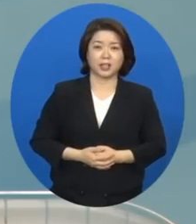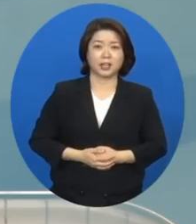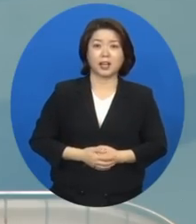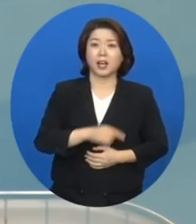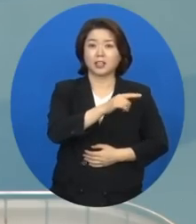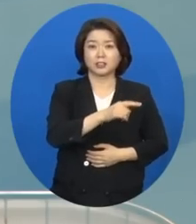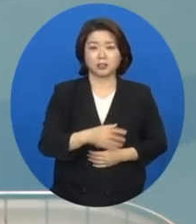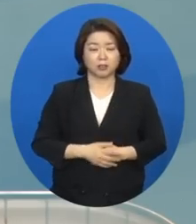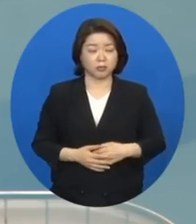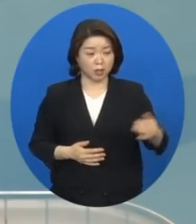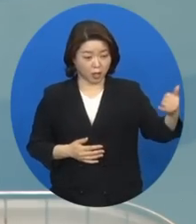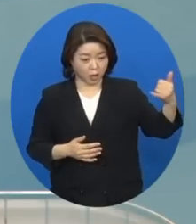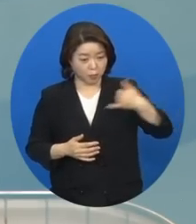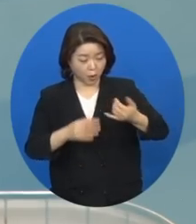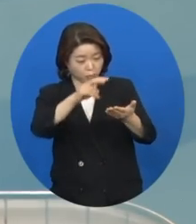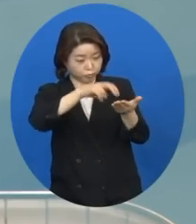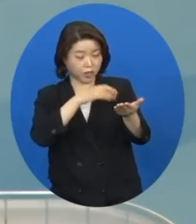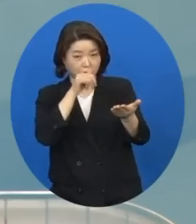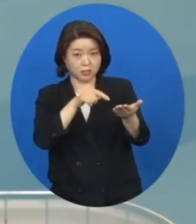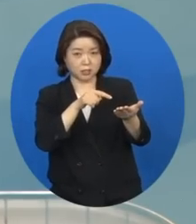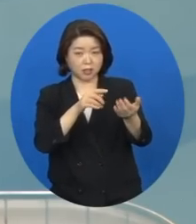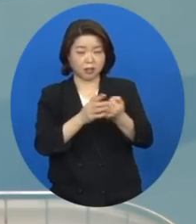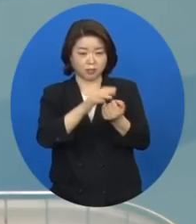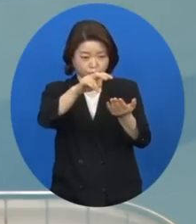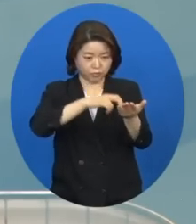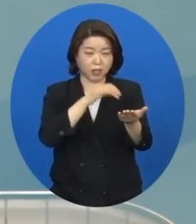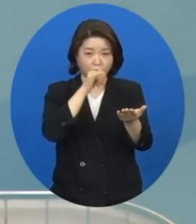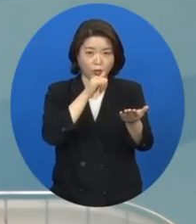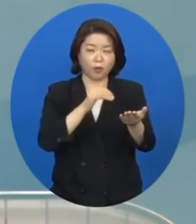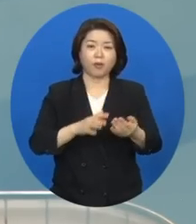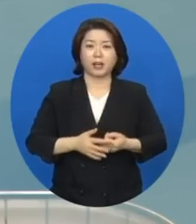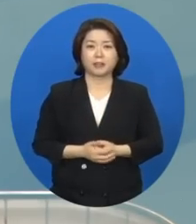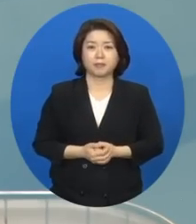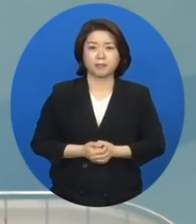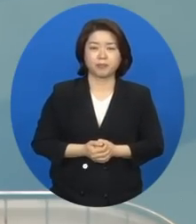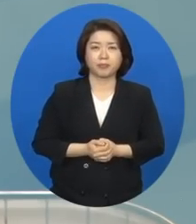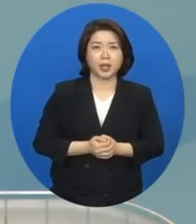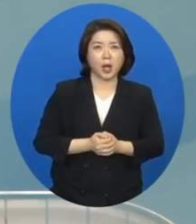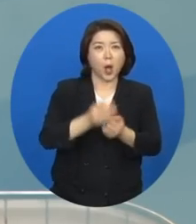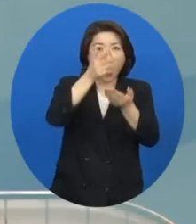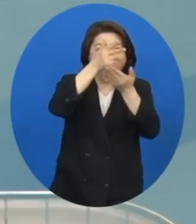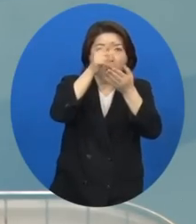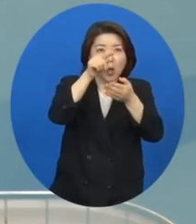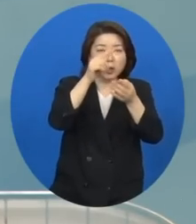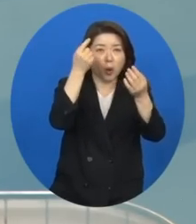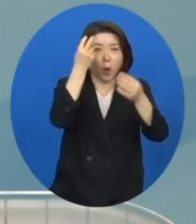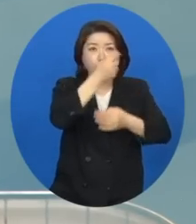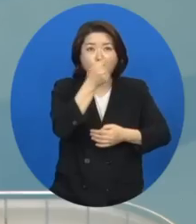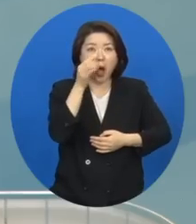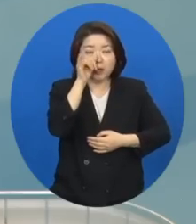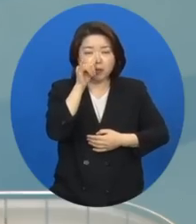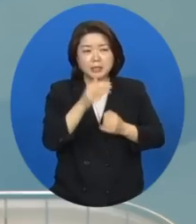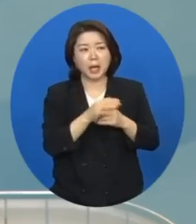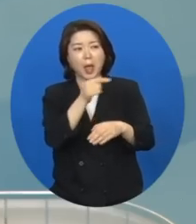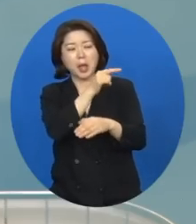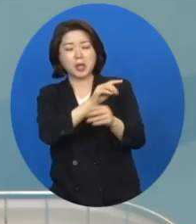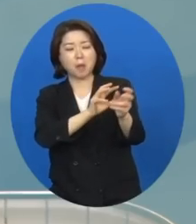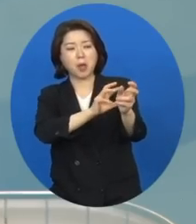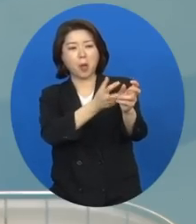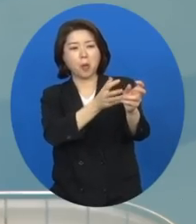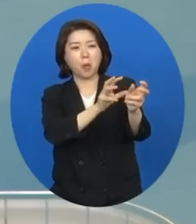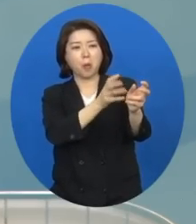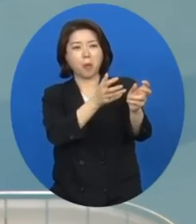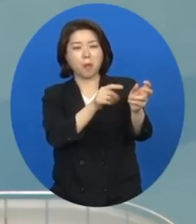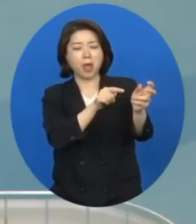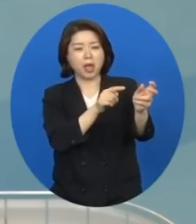그분에게 연락이 왔거든요. 문자로 블랙박스를 확인하니까 옆에 있는 레미콘 차에서